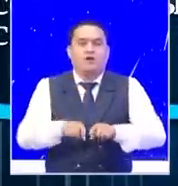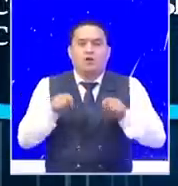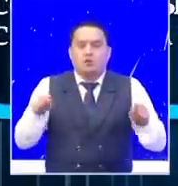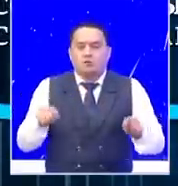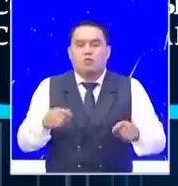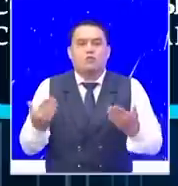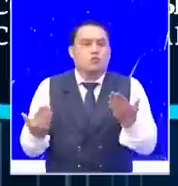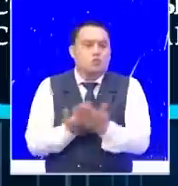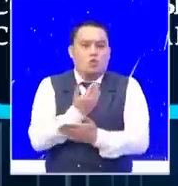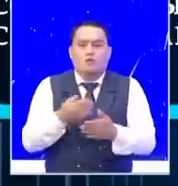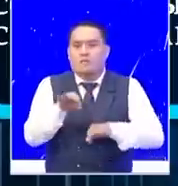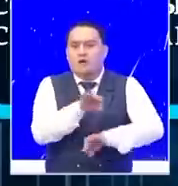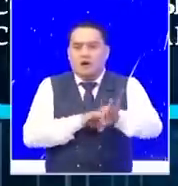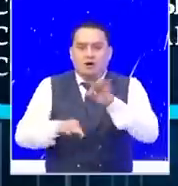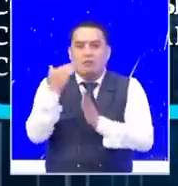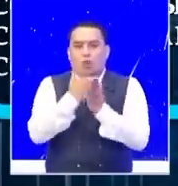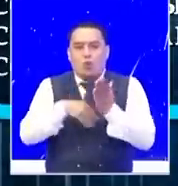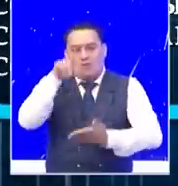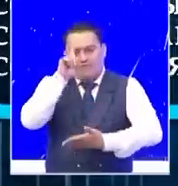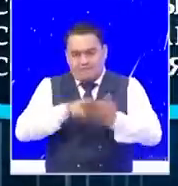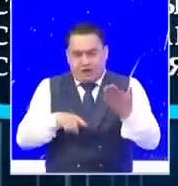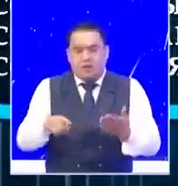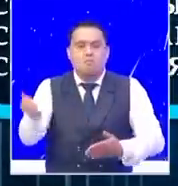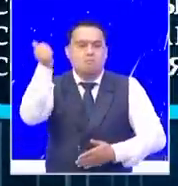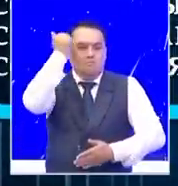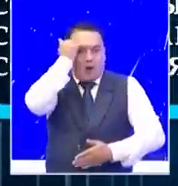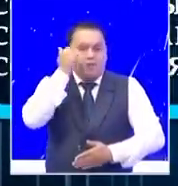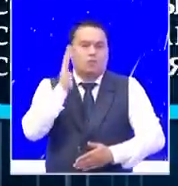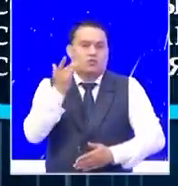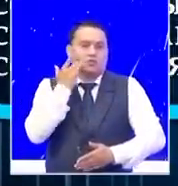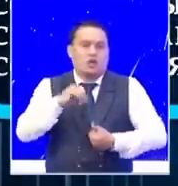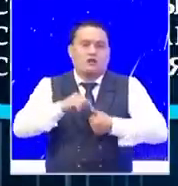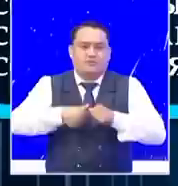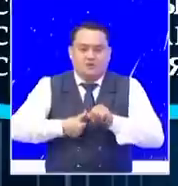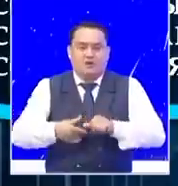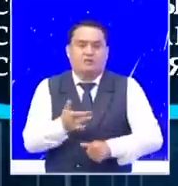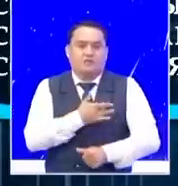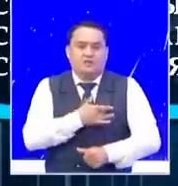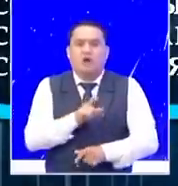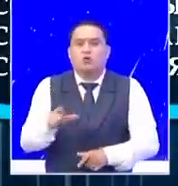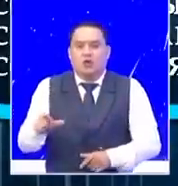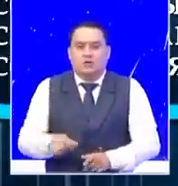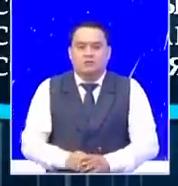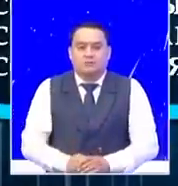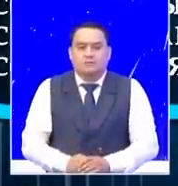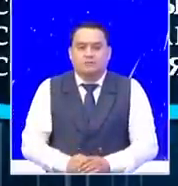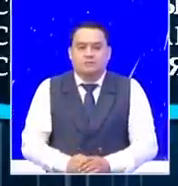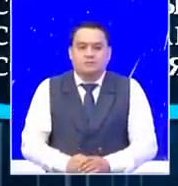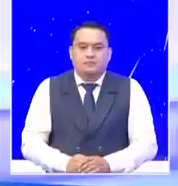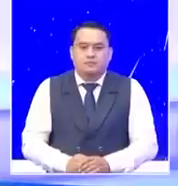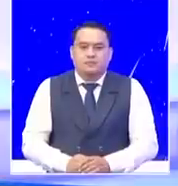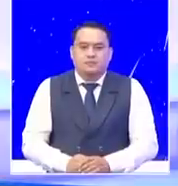многих телевизионных социальных программ. Уверен, что светлая память о нем навсегда сохранится в сердцах людей.